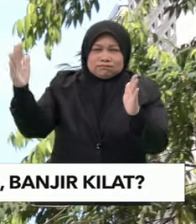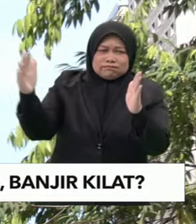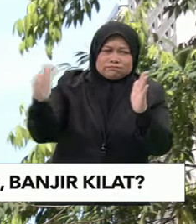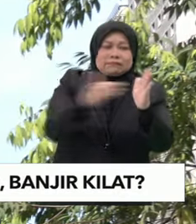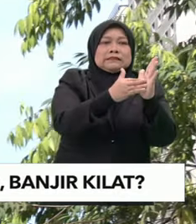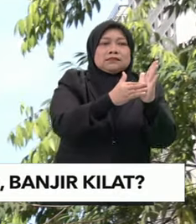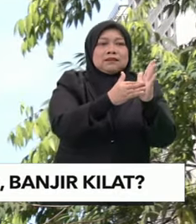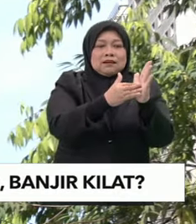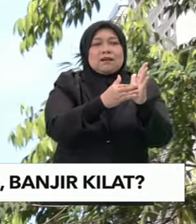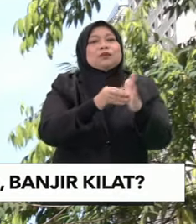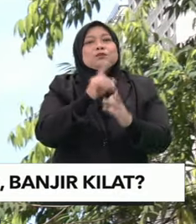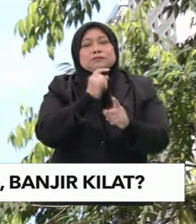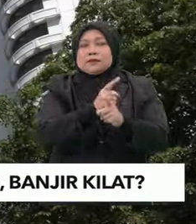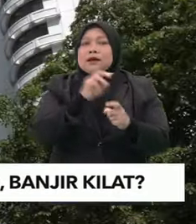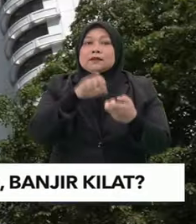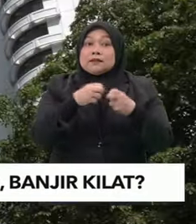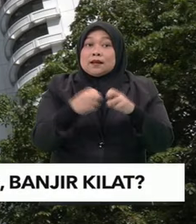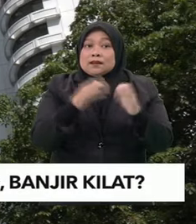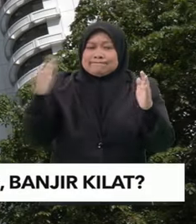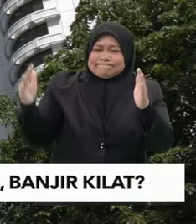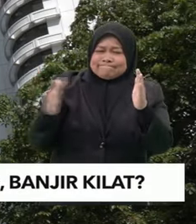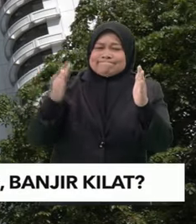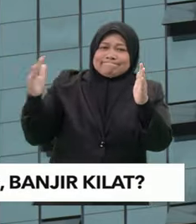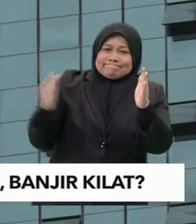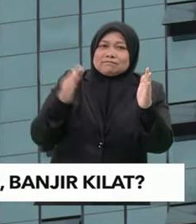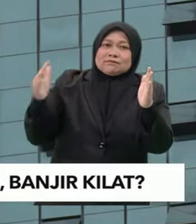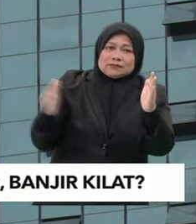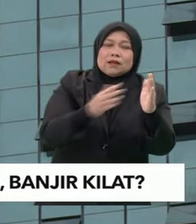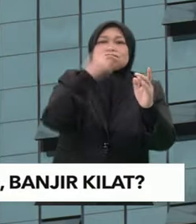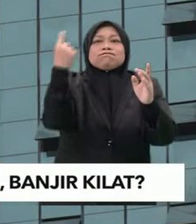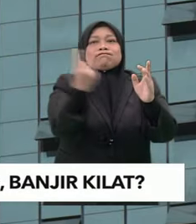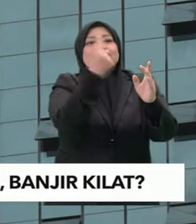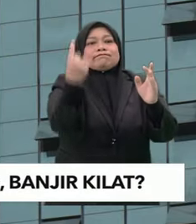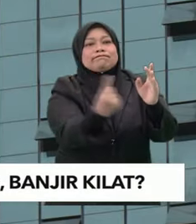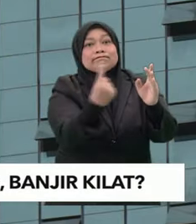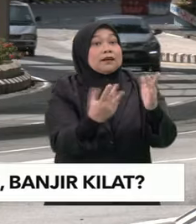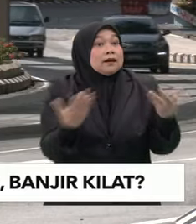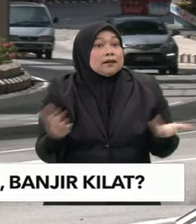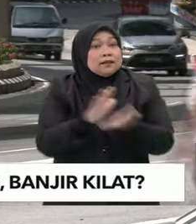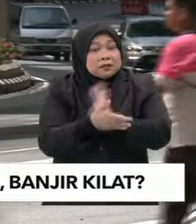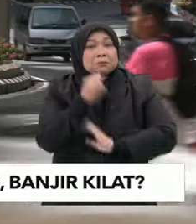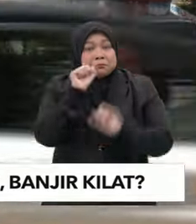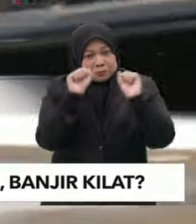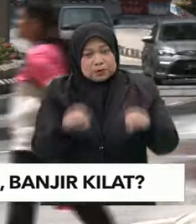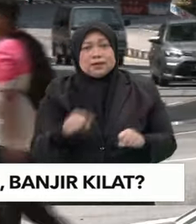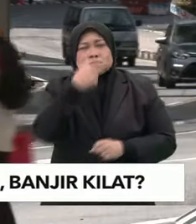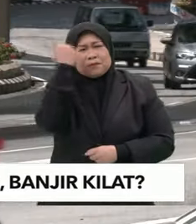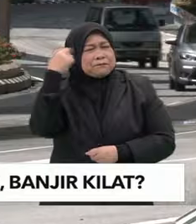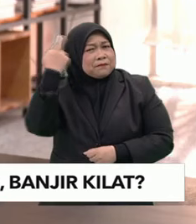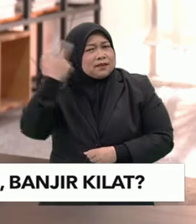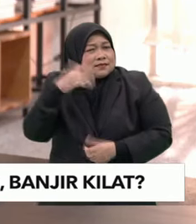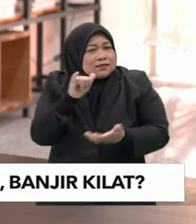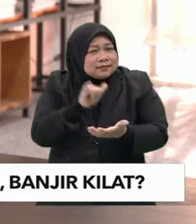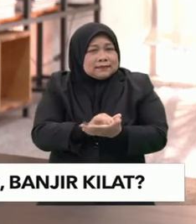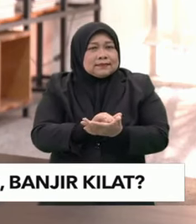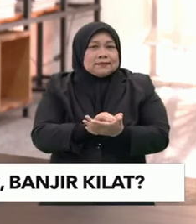create this tunneling effect yang menyebabkan angin tu lagi kuat and dia akan berpusar. So kesan ni juga mungkin salah satu faktor yang menyebabkan